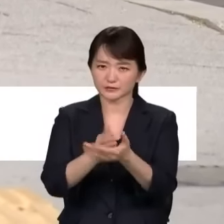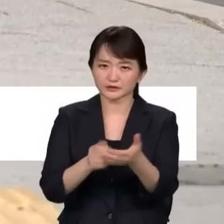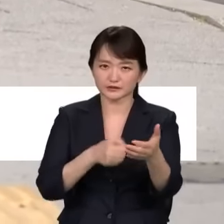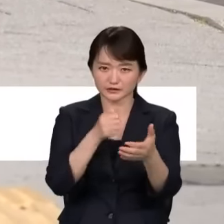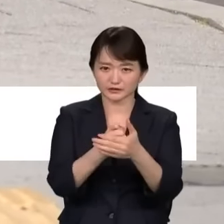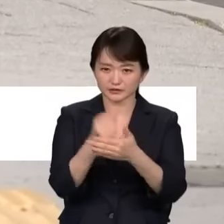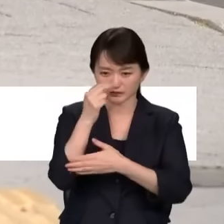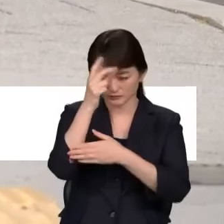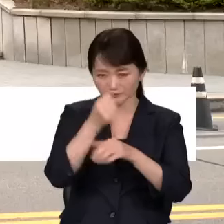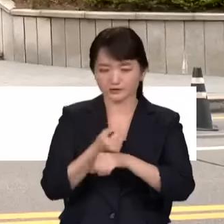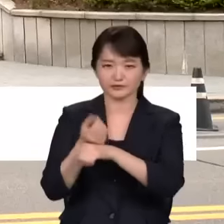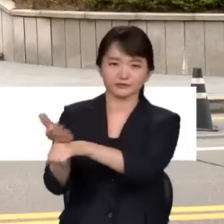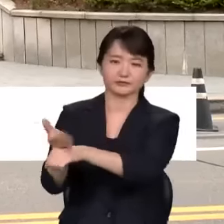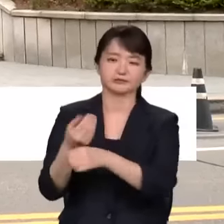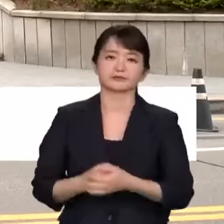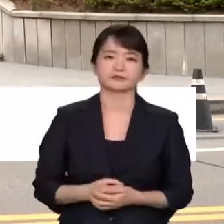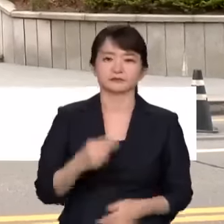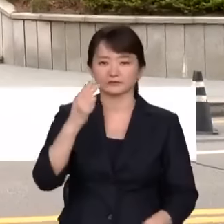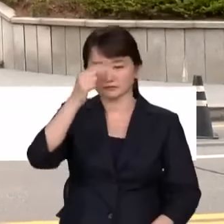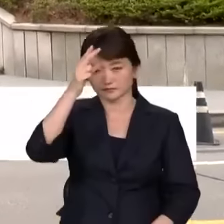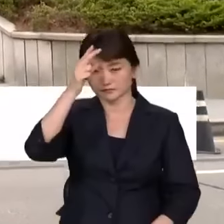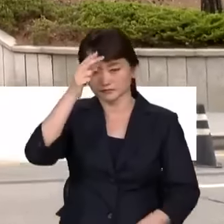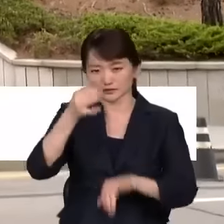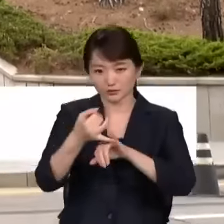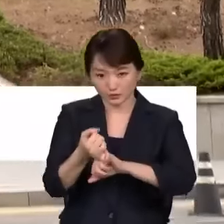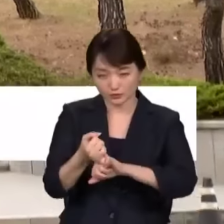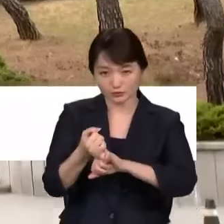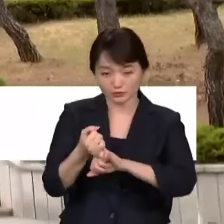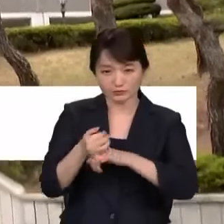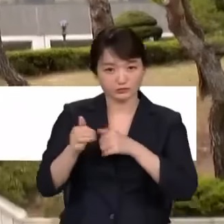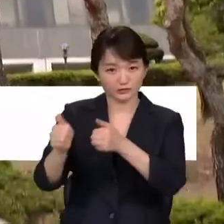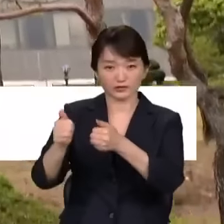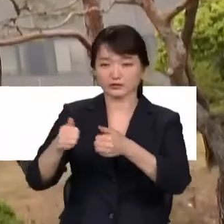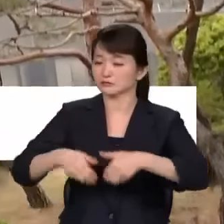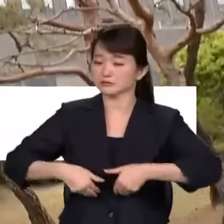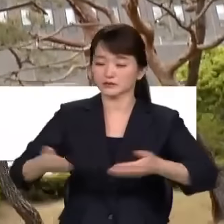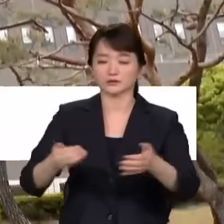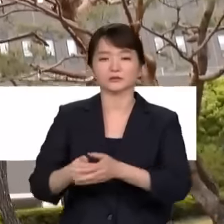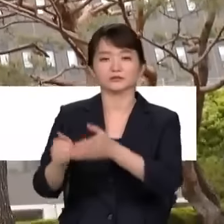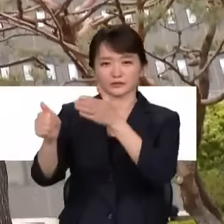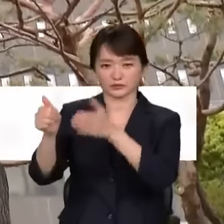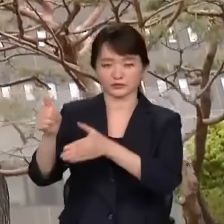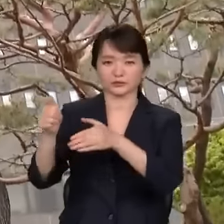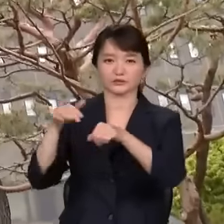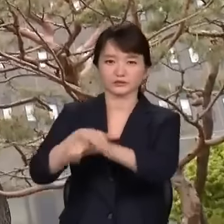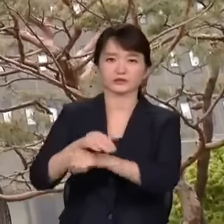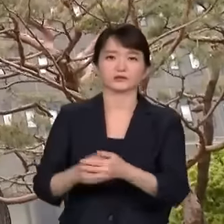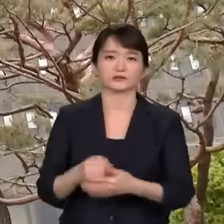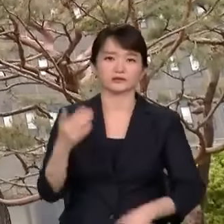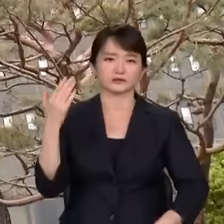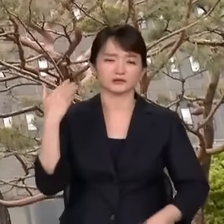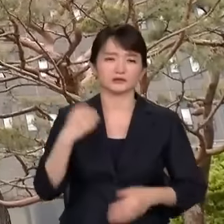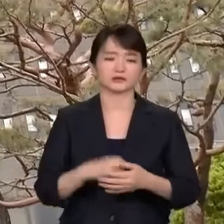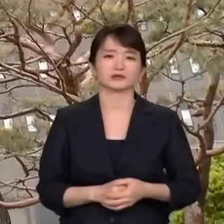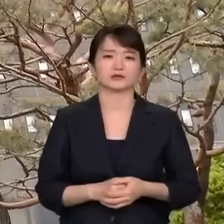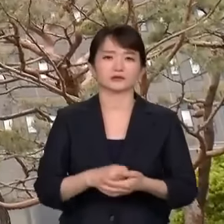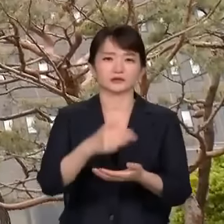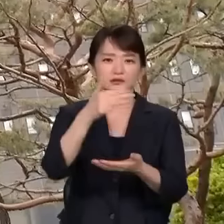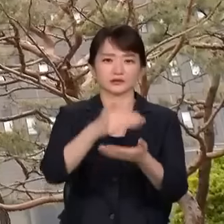검찰에 전달합니다. 검찰이 꼭 따를 의무가 있는 건 아니고 이 권고 형식입니다. 지난 1월 이태원 참사와 관련해서 이